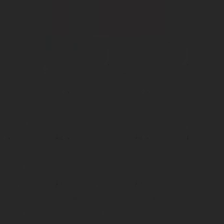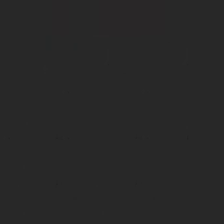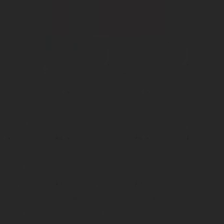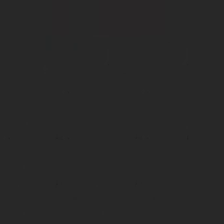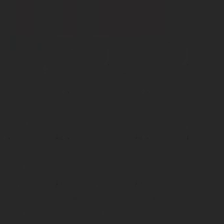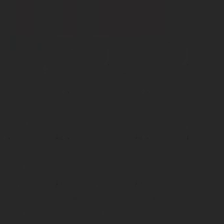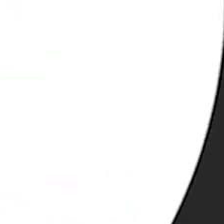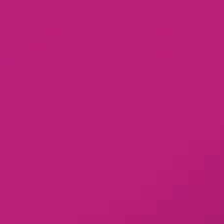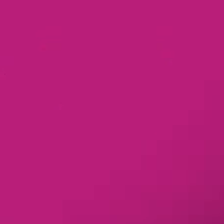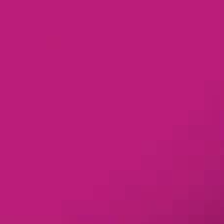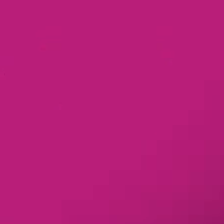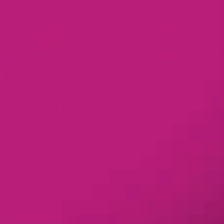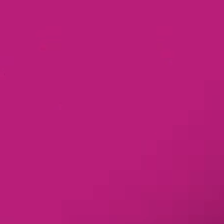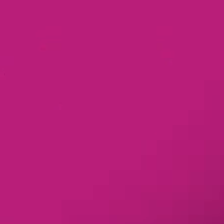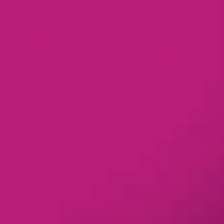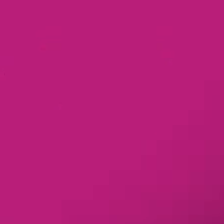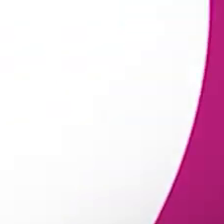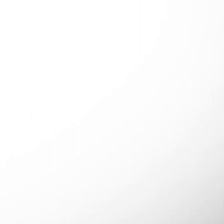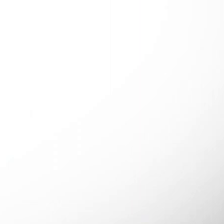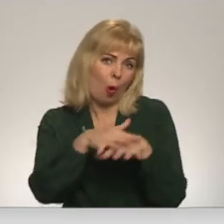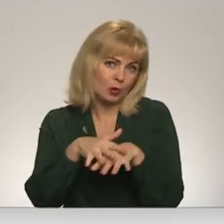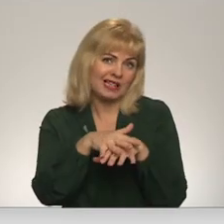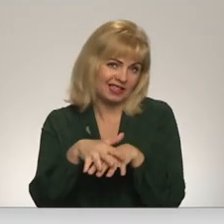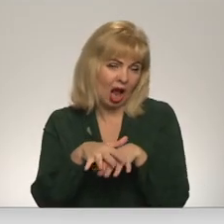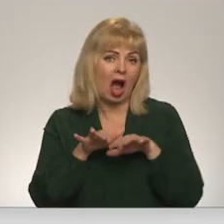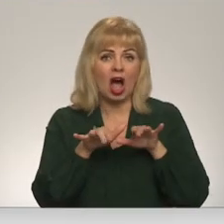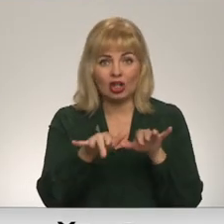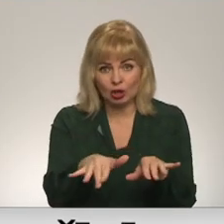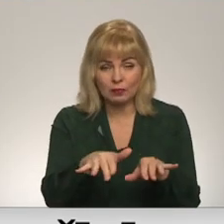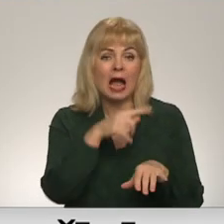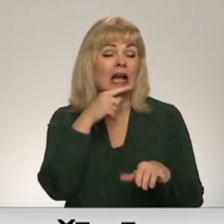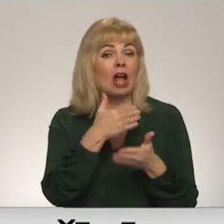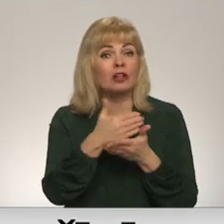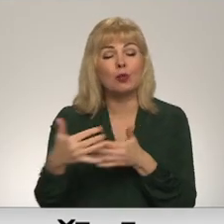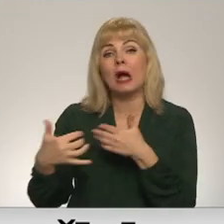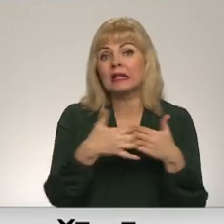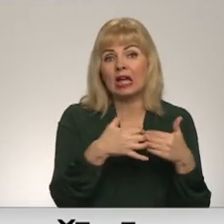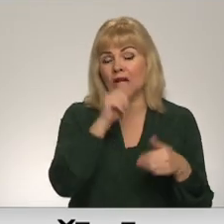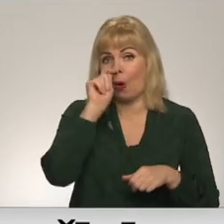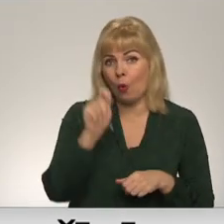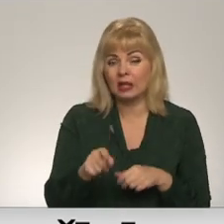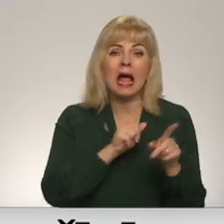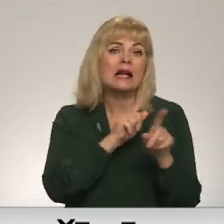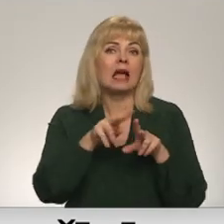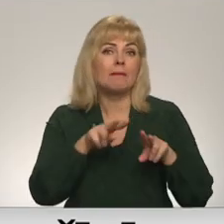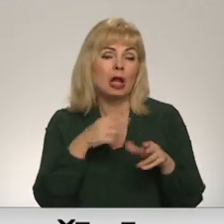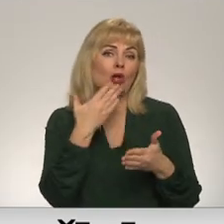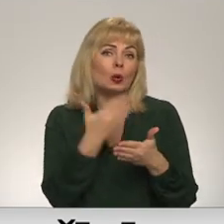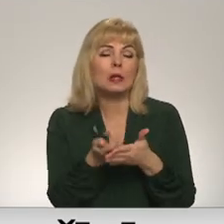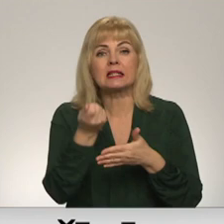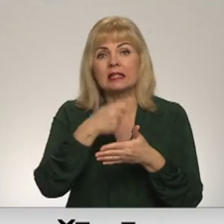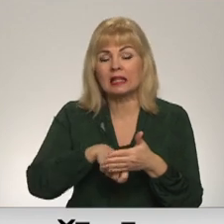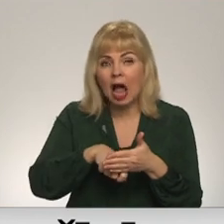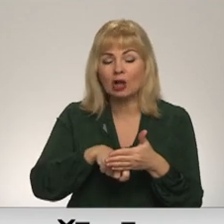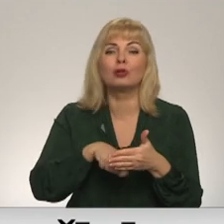Re, viss ēters ir te! Bet Krievijai turpinot karu Ukrainā, satiksmes ministrija rosina slēgt Latvijas